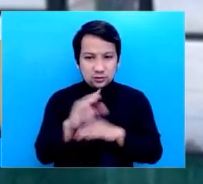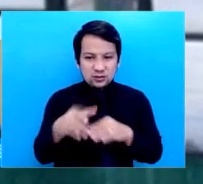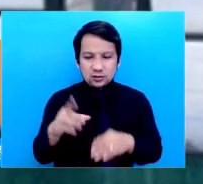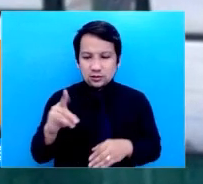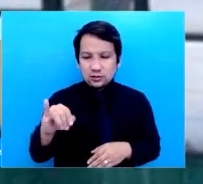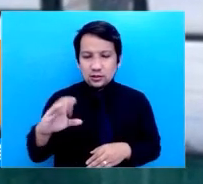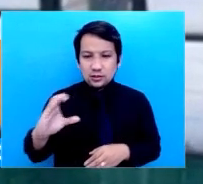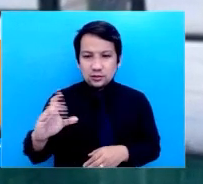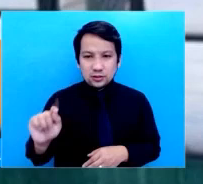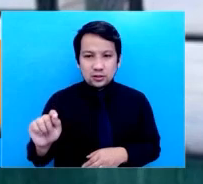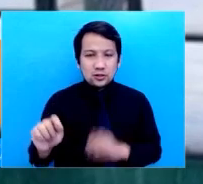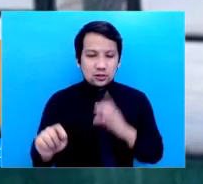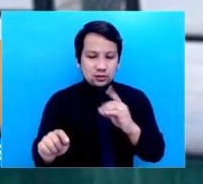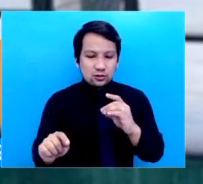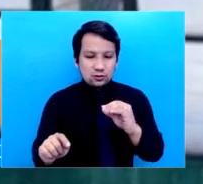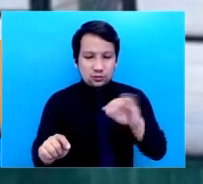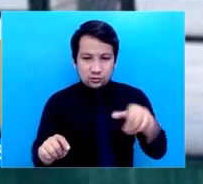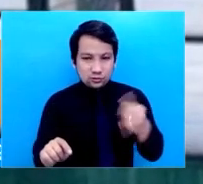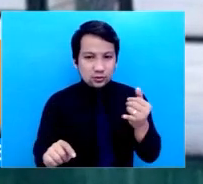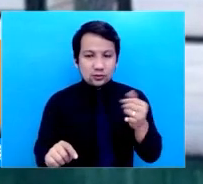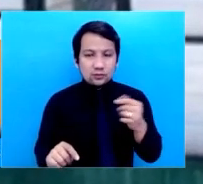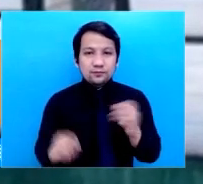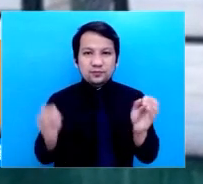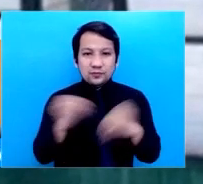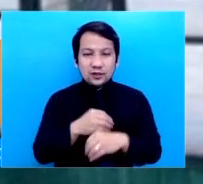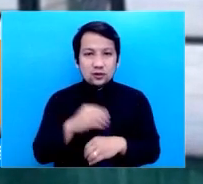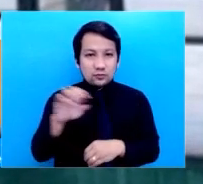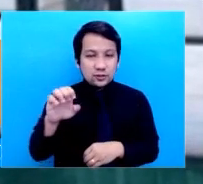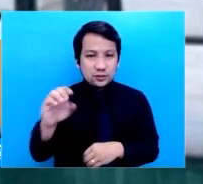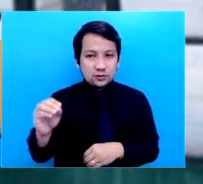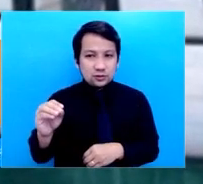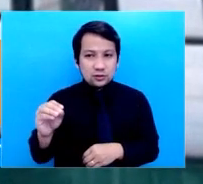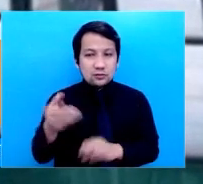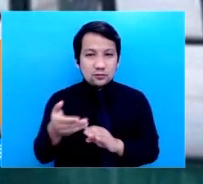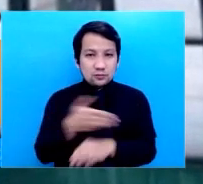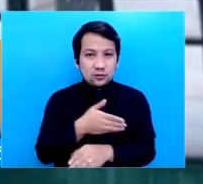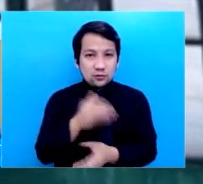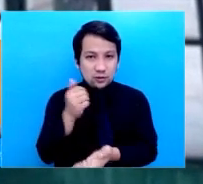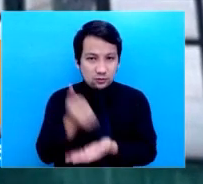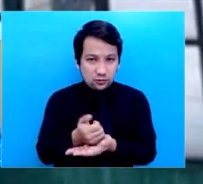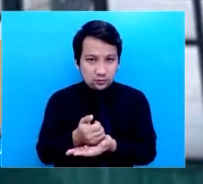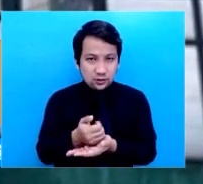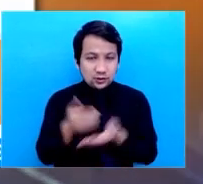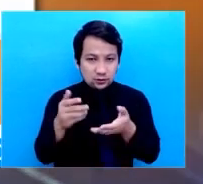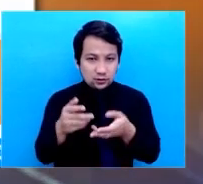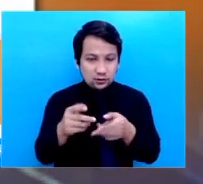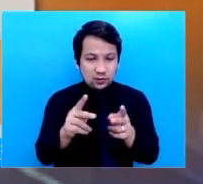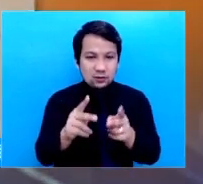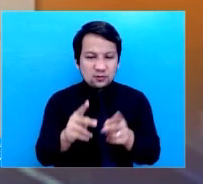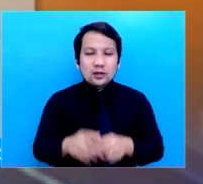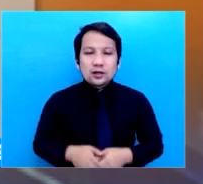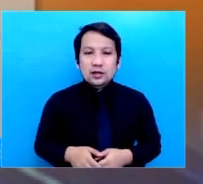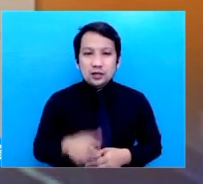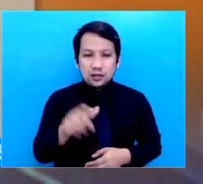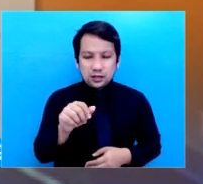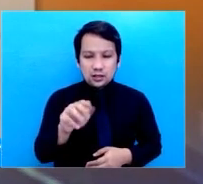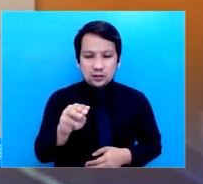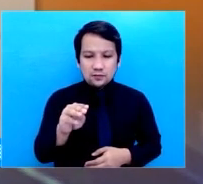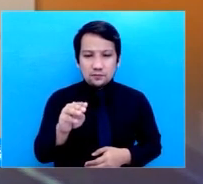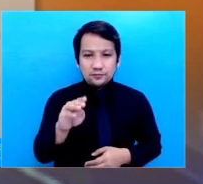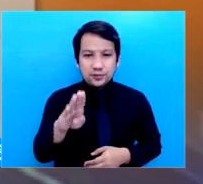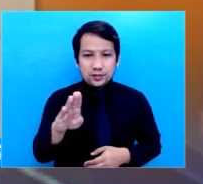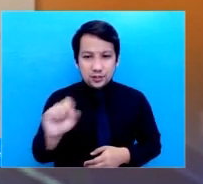DICT, DOJ at Office of the Executive Secretary bago aprobahan ang permit. Ang AMBS ay nakakuha